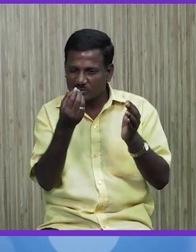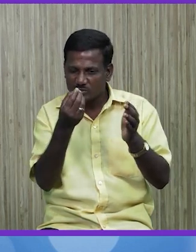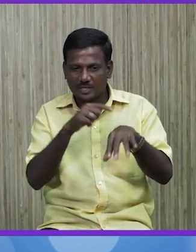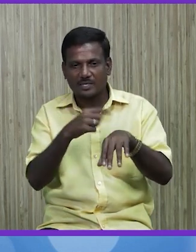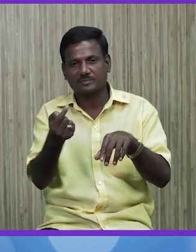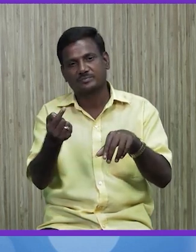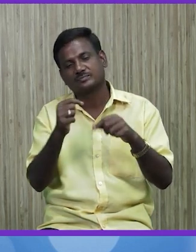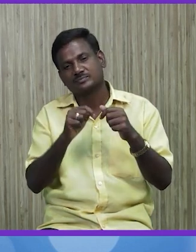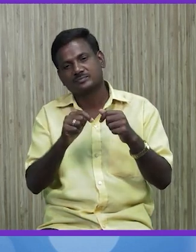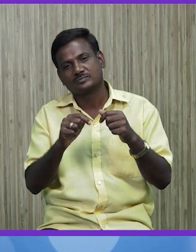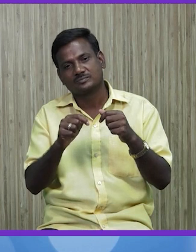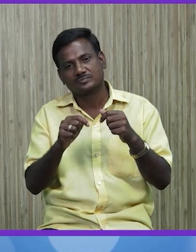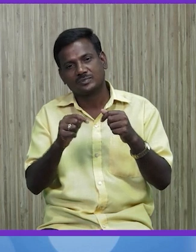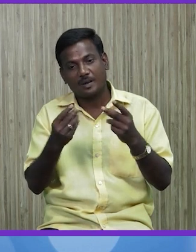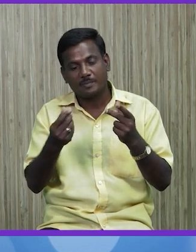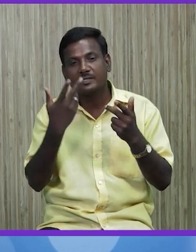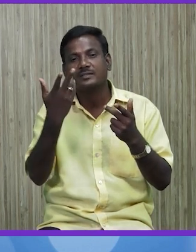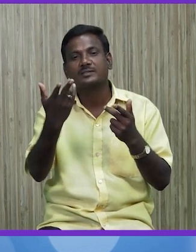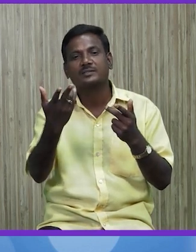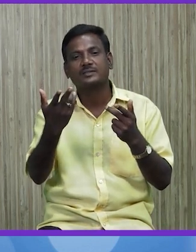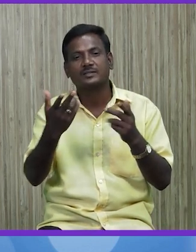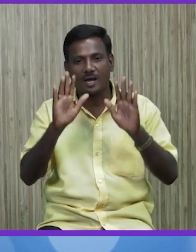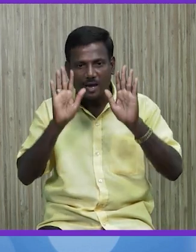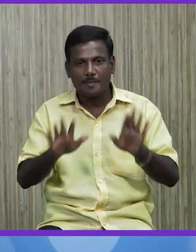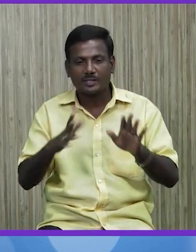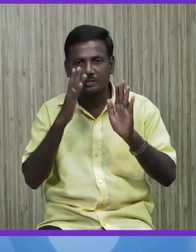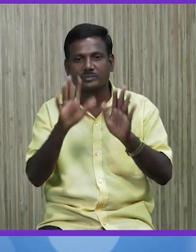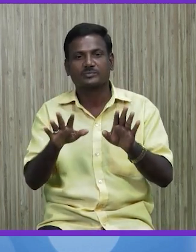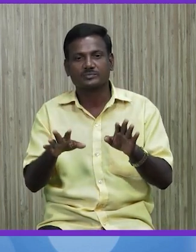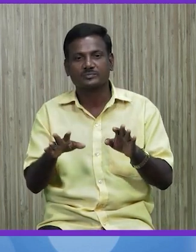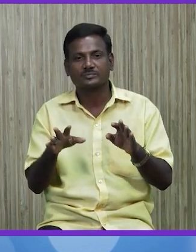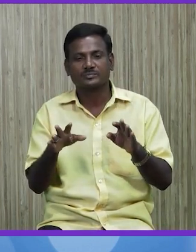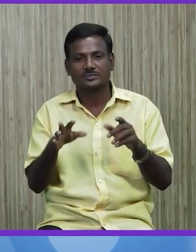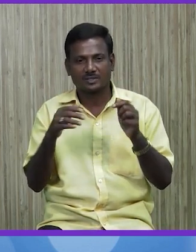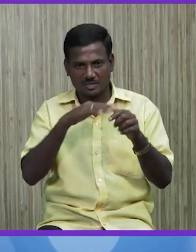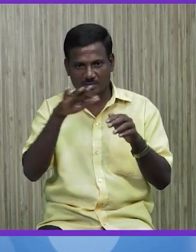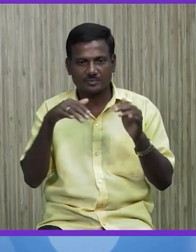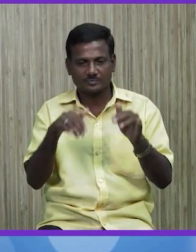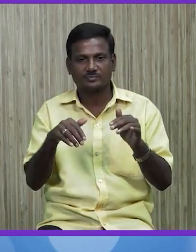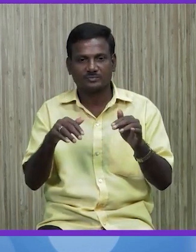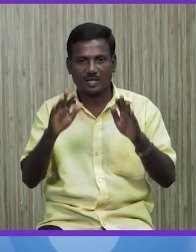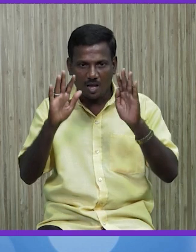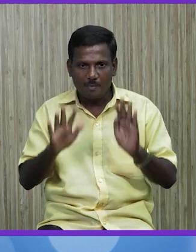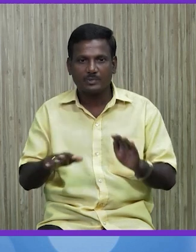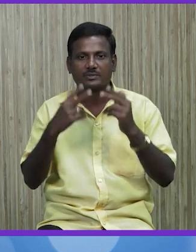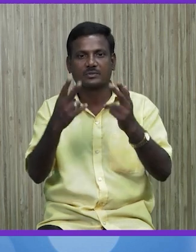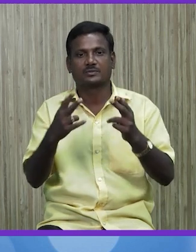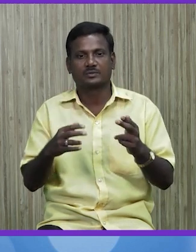நேரம் அப்படியே அமரந்திருப்போ நாம் அமரந்திருந்த